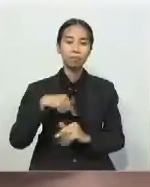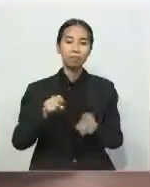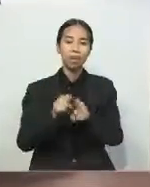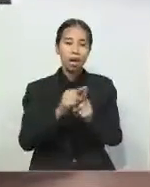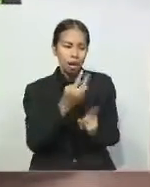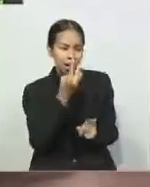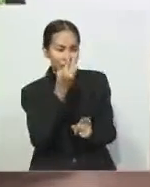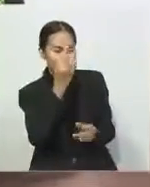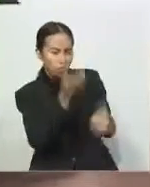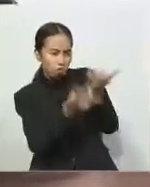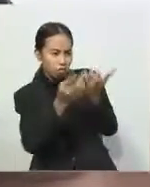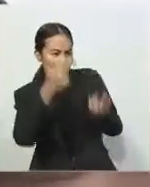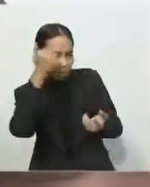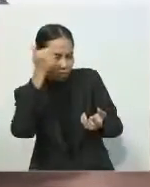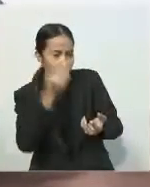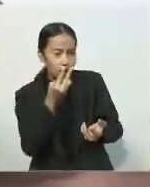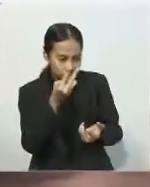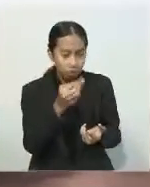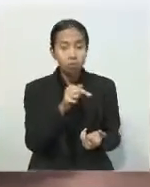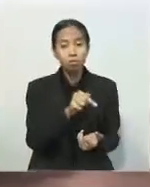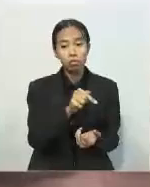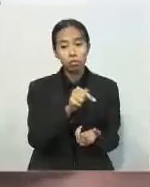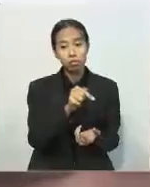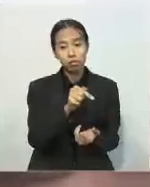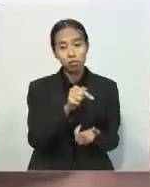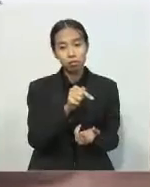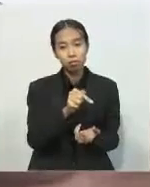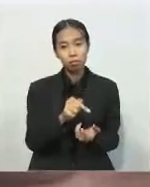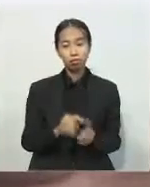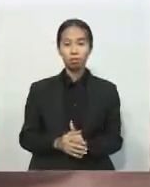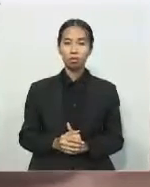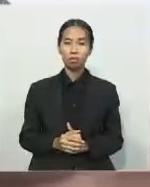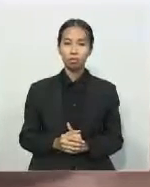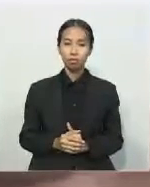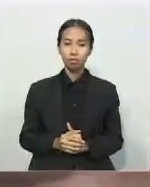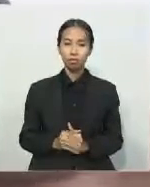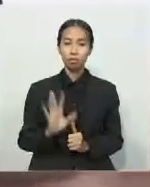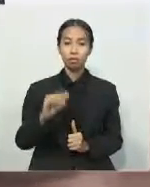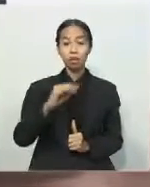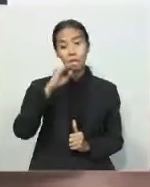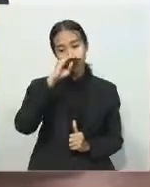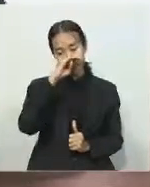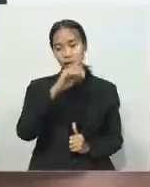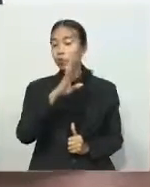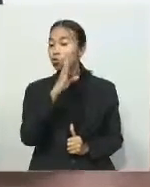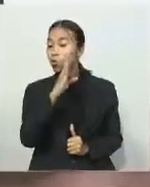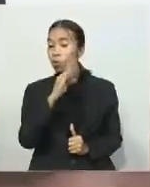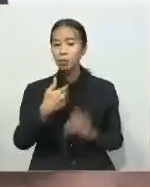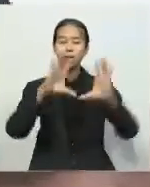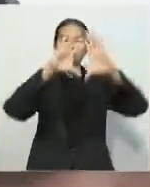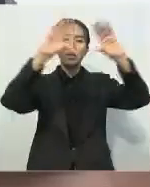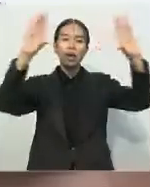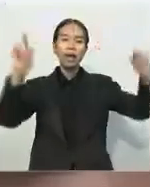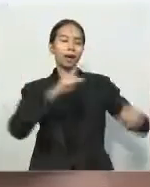บเป็นฝุ่นดำๆเหมือนยังไงอะมันก็แบบถ้ามันเป็นพวกเมฆขาวๆมันก็จะไม่